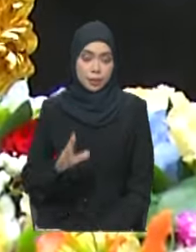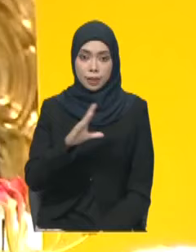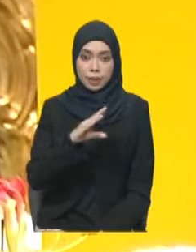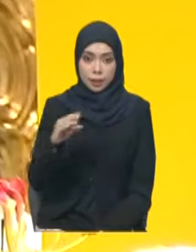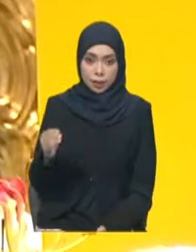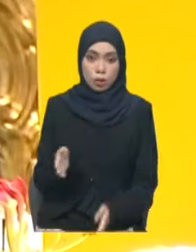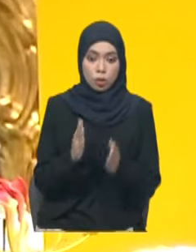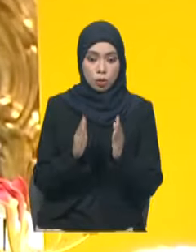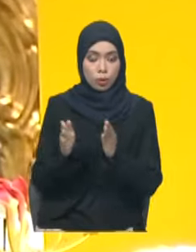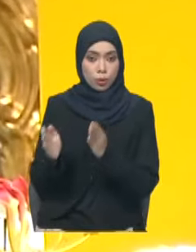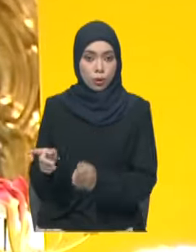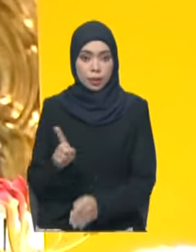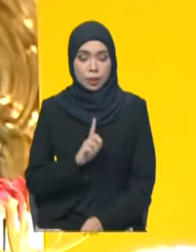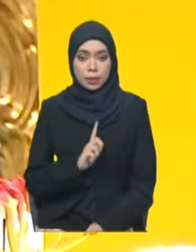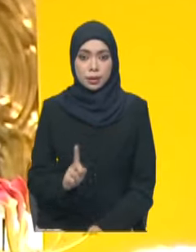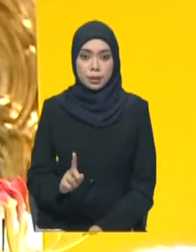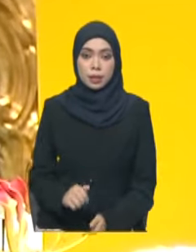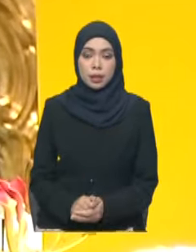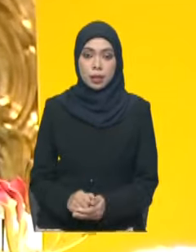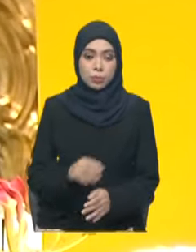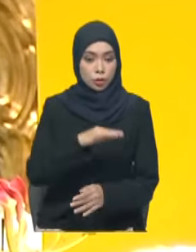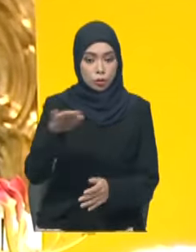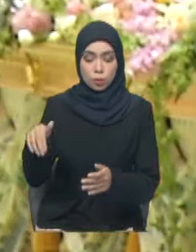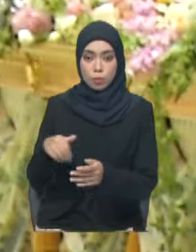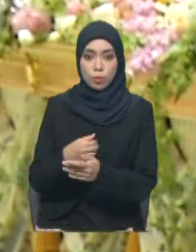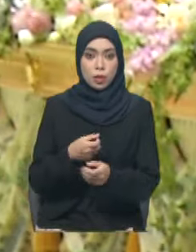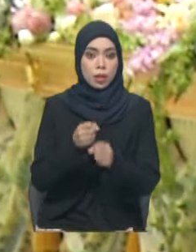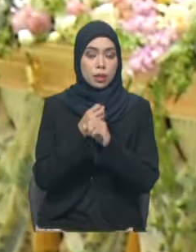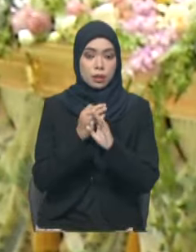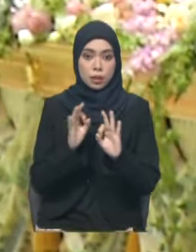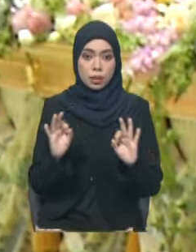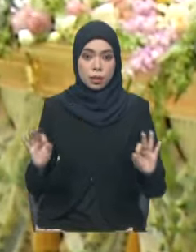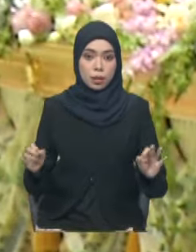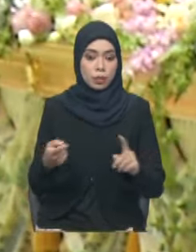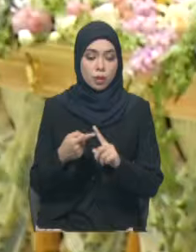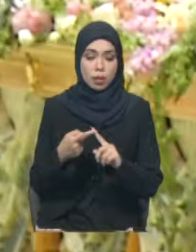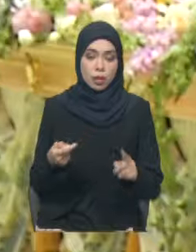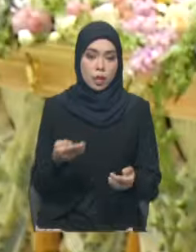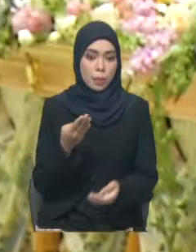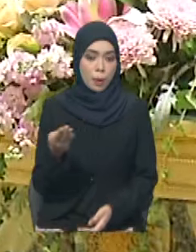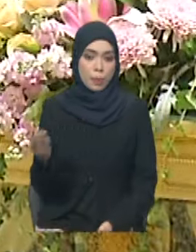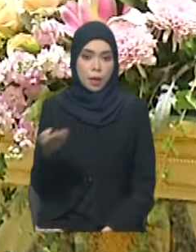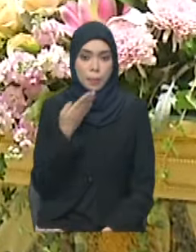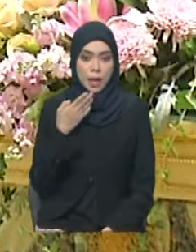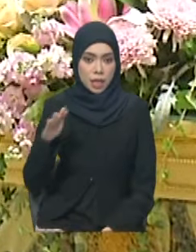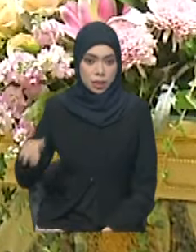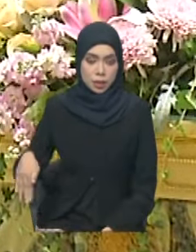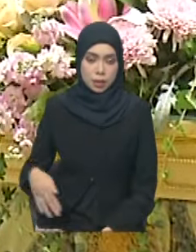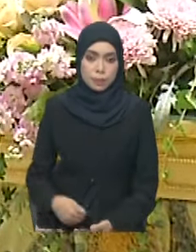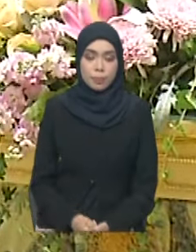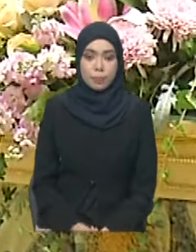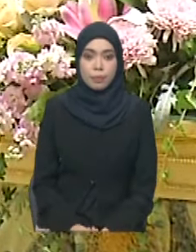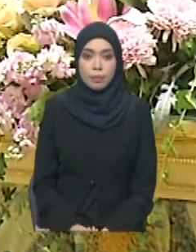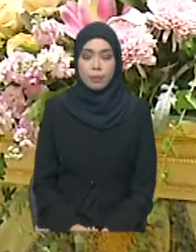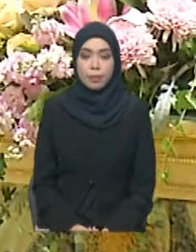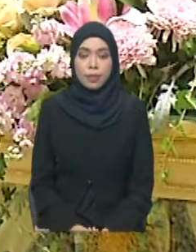Islam, selamat sekaliannya daripada perkara-perkara yang tidak diingini. Lana warhamna